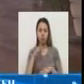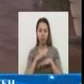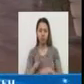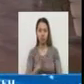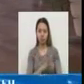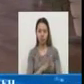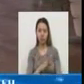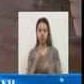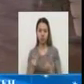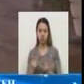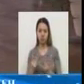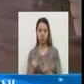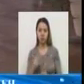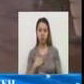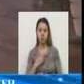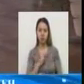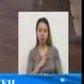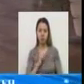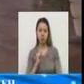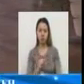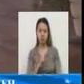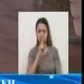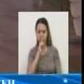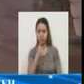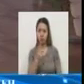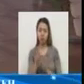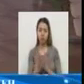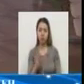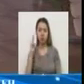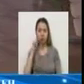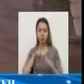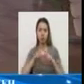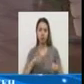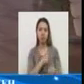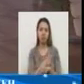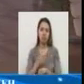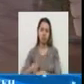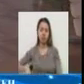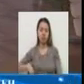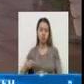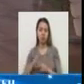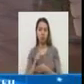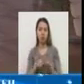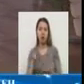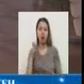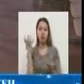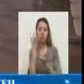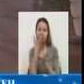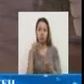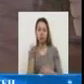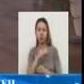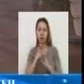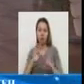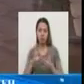деп ойлаймын. Сондықтан біз бұл жұмысты тоқтатпай ең алдымен білім беру мекемелерінің басшыларына бұл мәселенің қаншалықты маңызды екенін